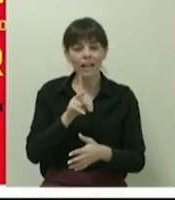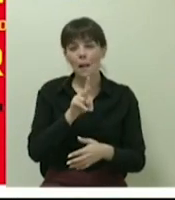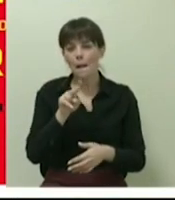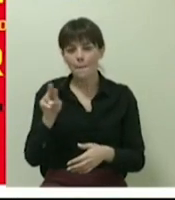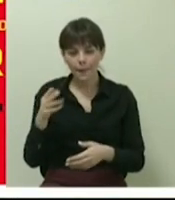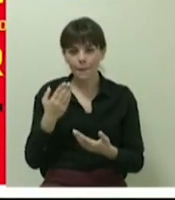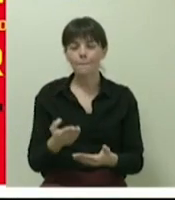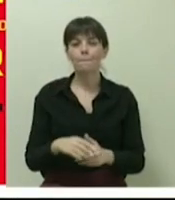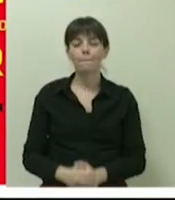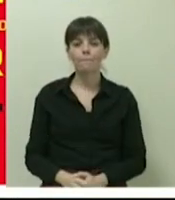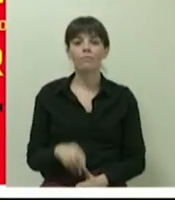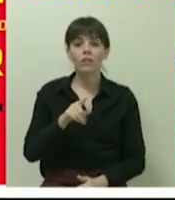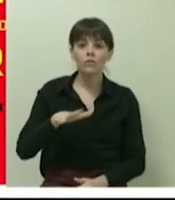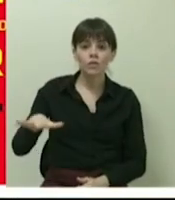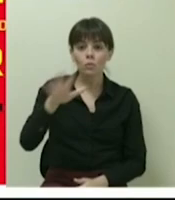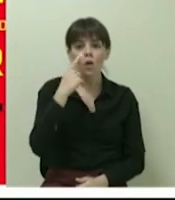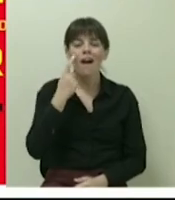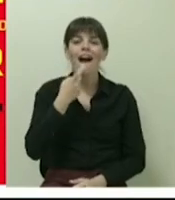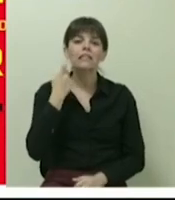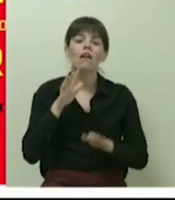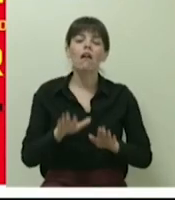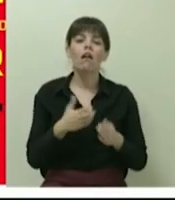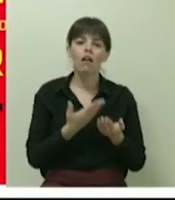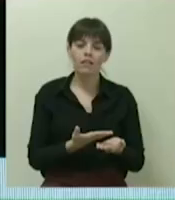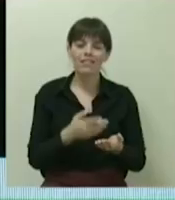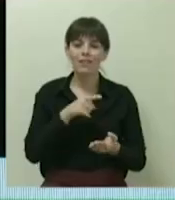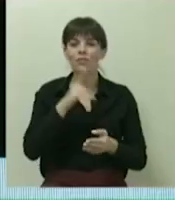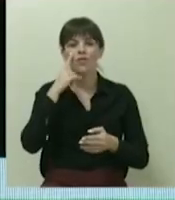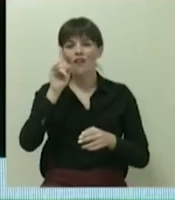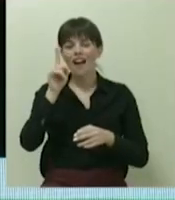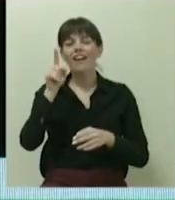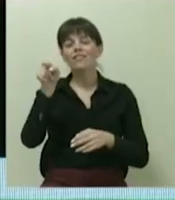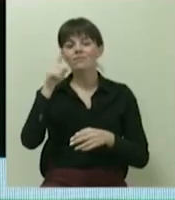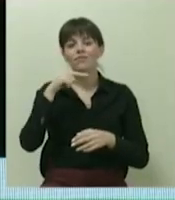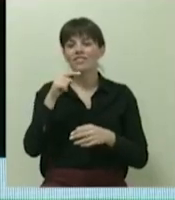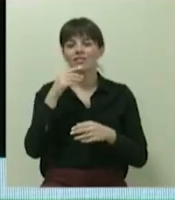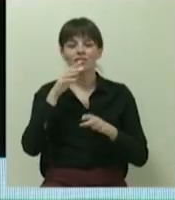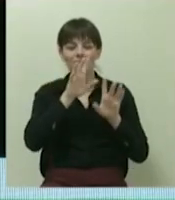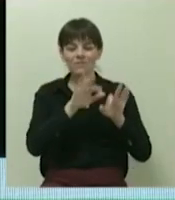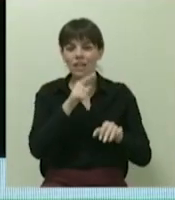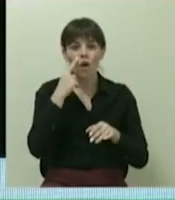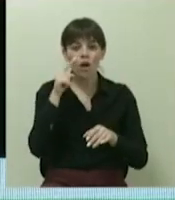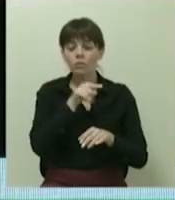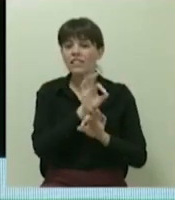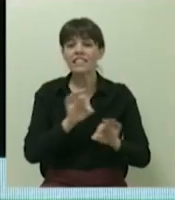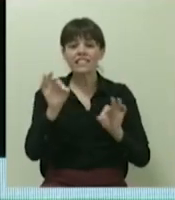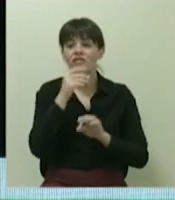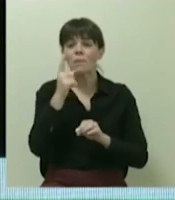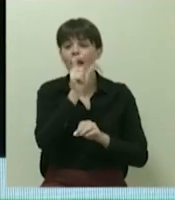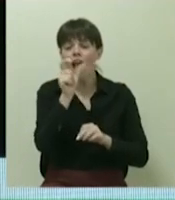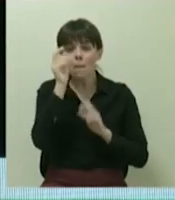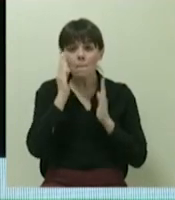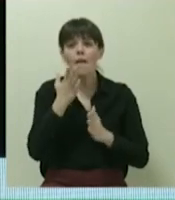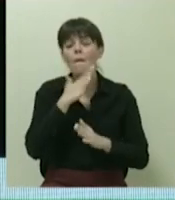neyse. Bunların hepsi eskide kaldı. Çünkü bu ChatGPT o zamanlar yoktu. Bu kitapların hiçbirinde ChatGPT'den bir kelime